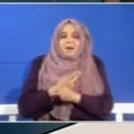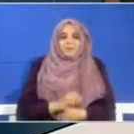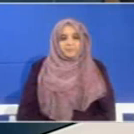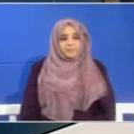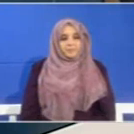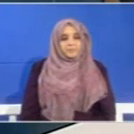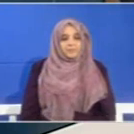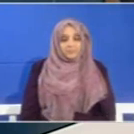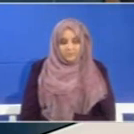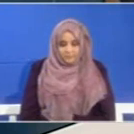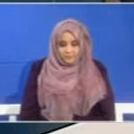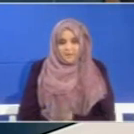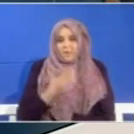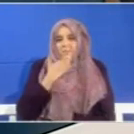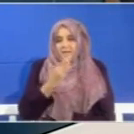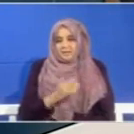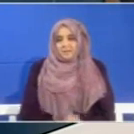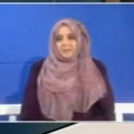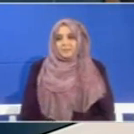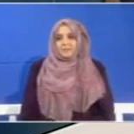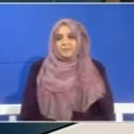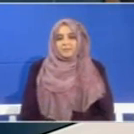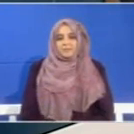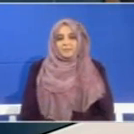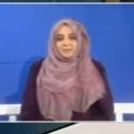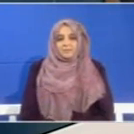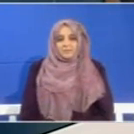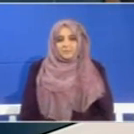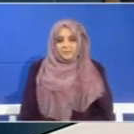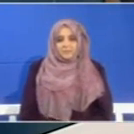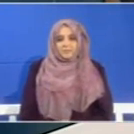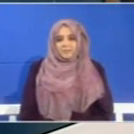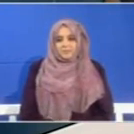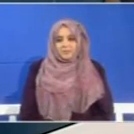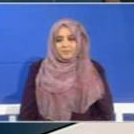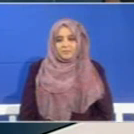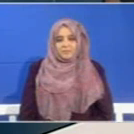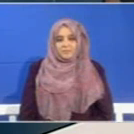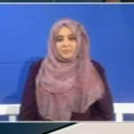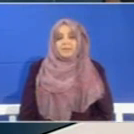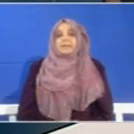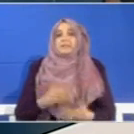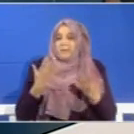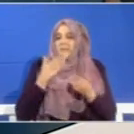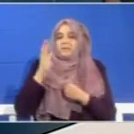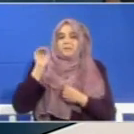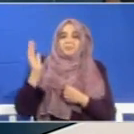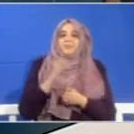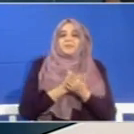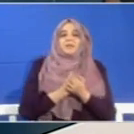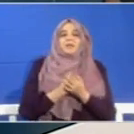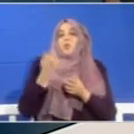نجاوبك يا ابني. نجاوب. نعم. شكرا جزيلا. بارك الله فيك أخ رشيد من العاصمة. نذكر دائما بالأرقام